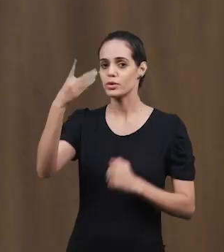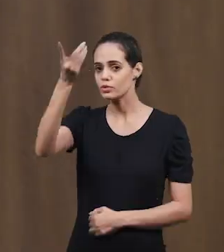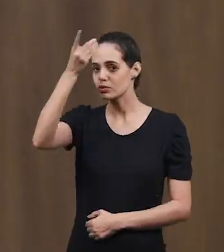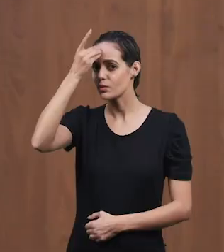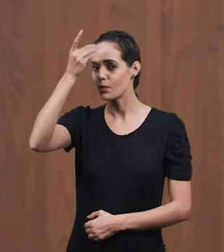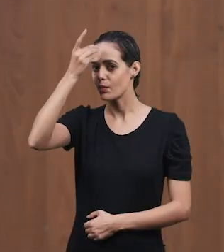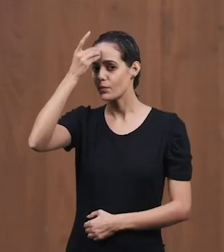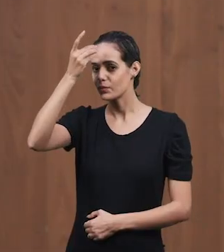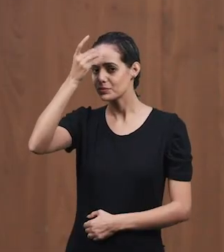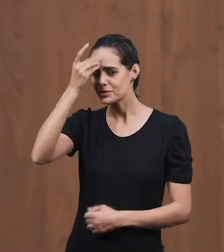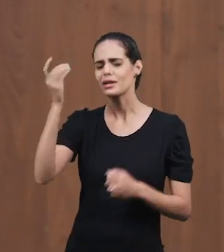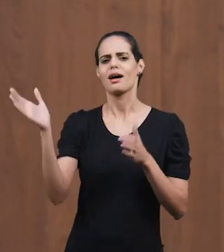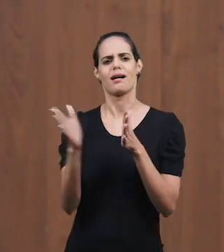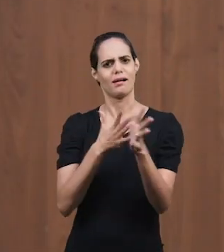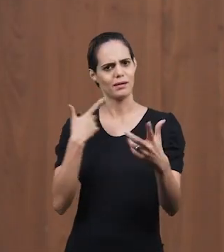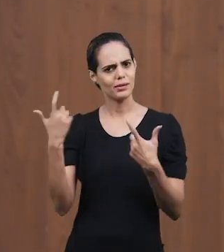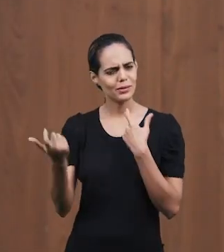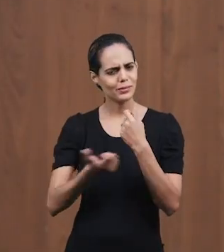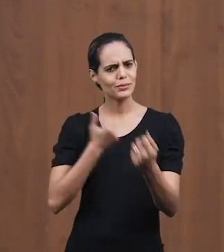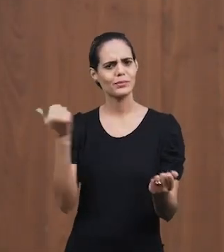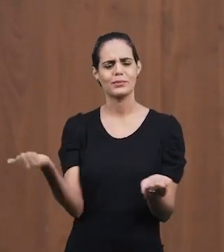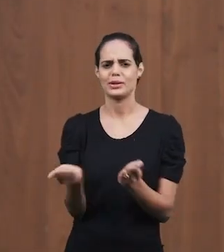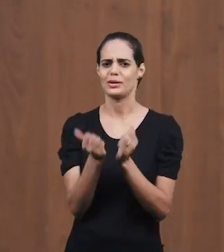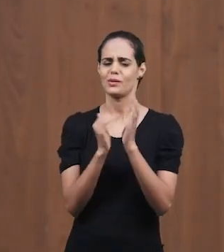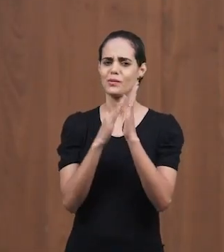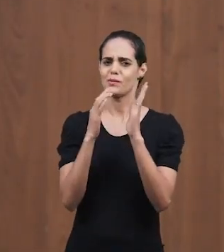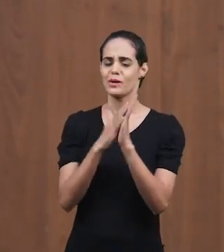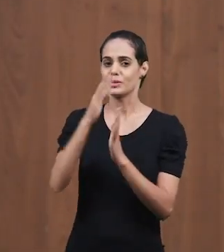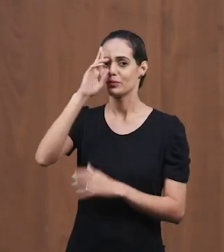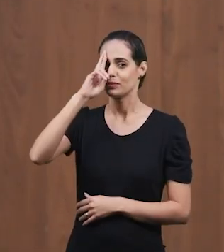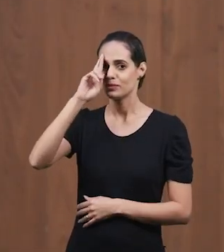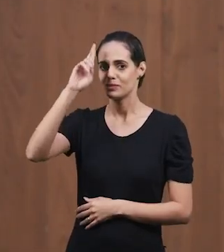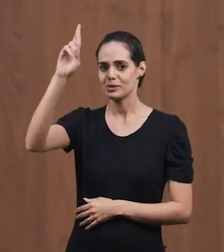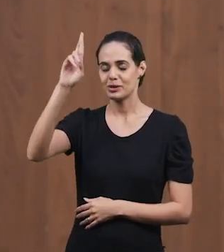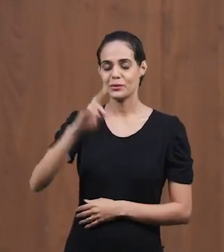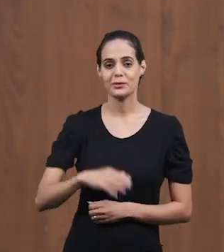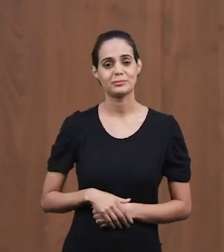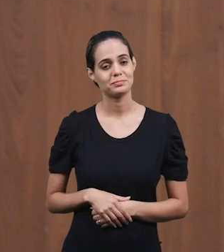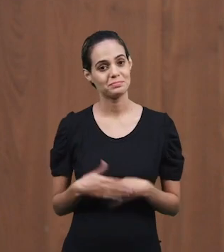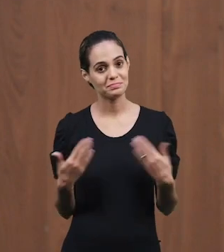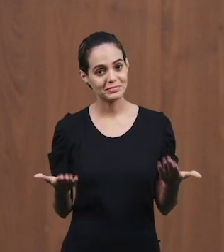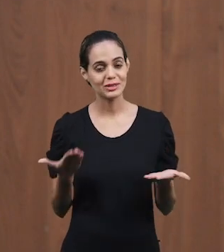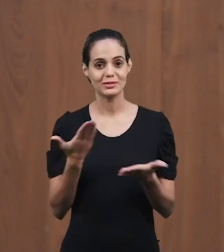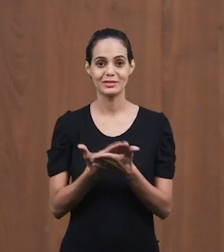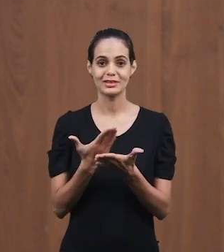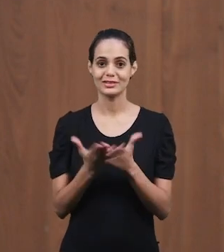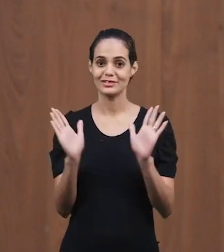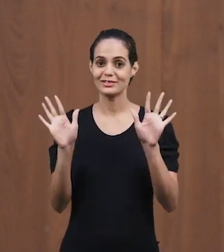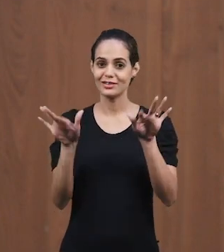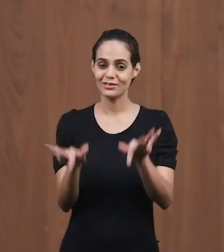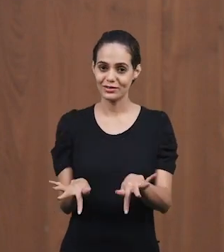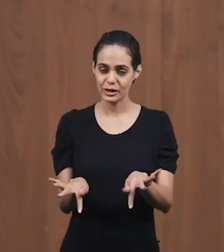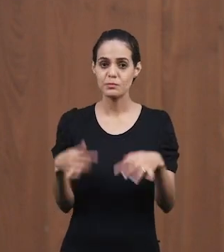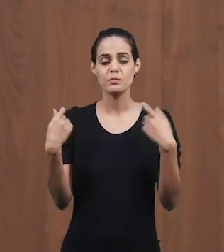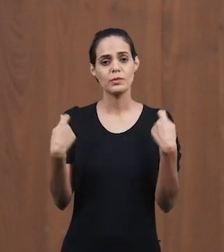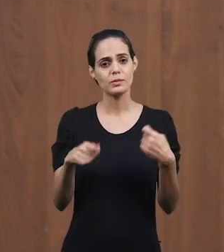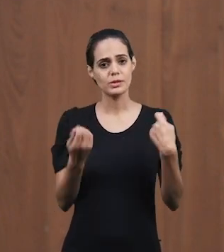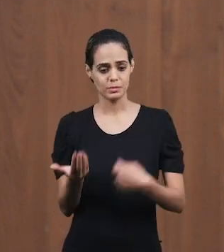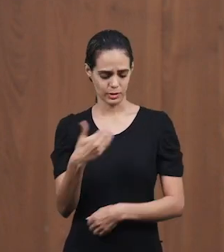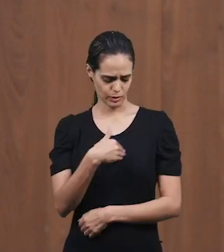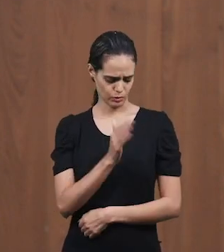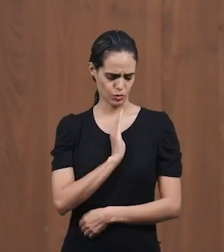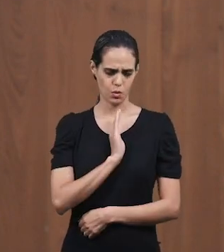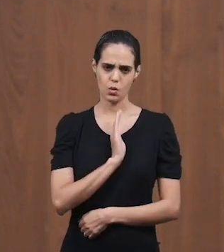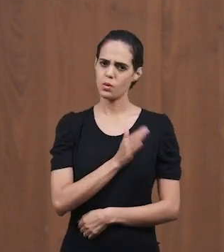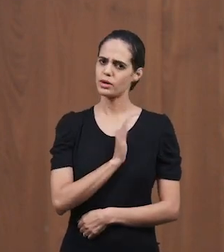dons spirituels. Alléluia, loué soit le nom du Seigneur. Nous sommes arrivés à la fin de cette étude. Nous avons besoin